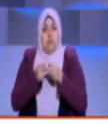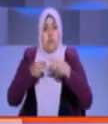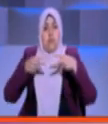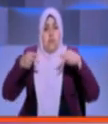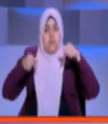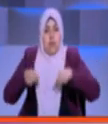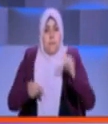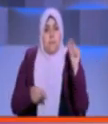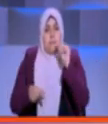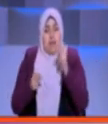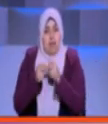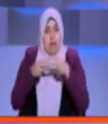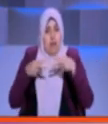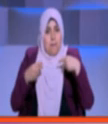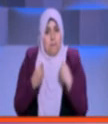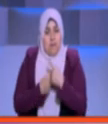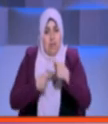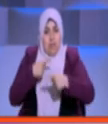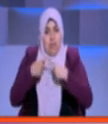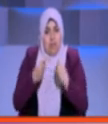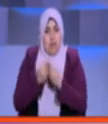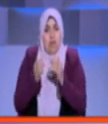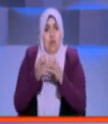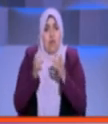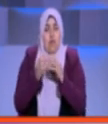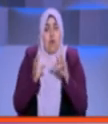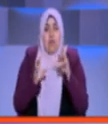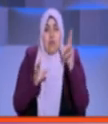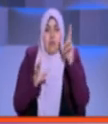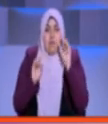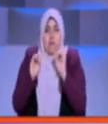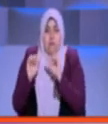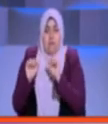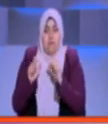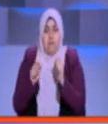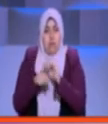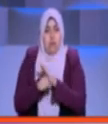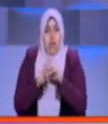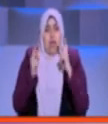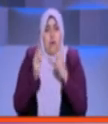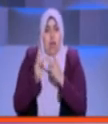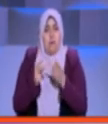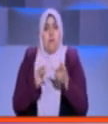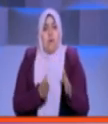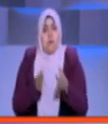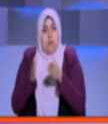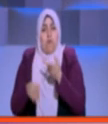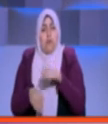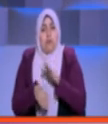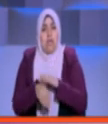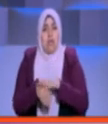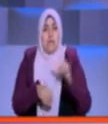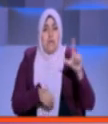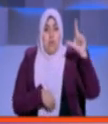الجولة التي تابعنا مع حضراتكم من خلالها جملة التطورات المرتبطة بفيروس كورونا حول العالم، وكذلك تكليف السيد مصطفى الكاظمي